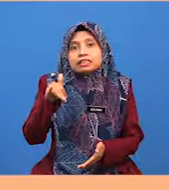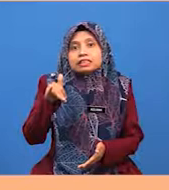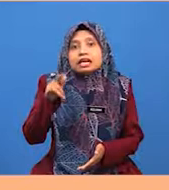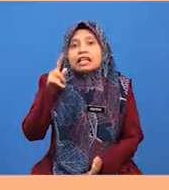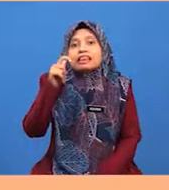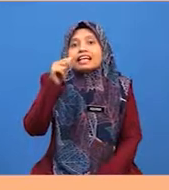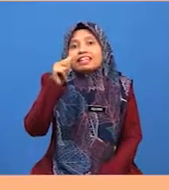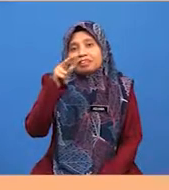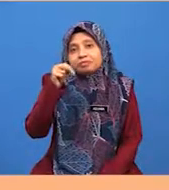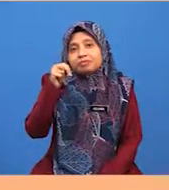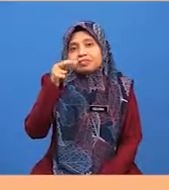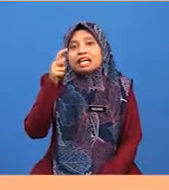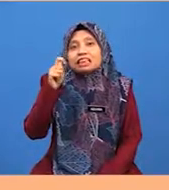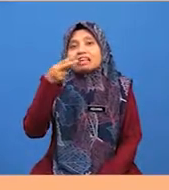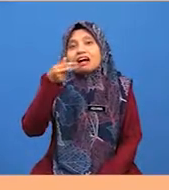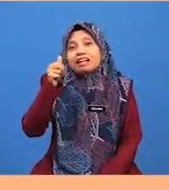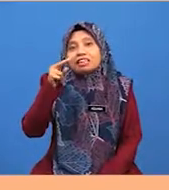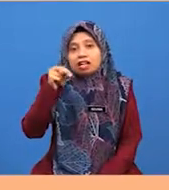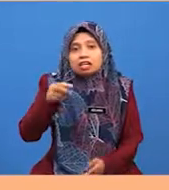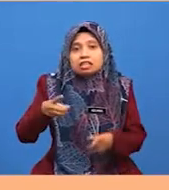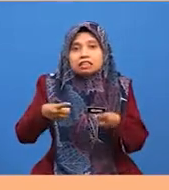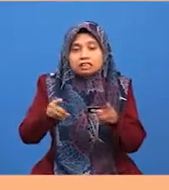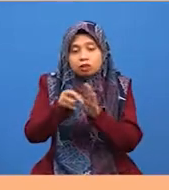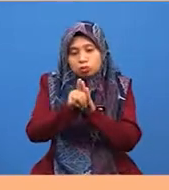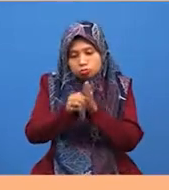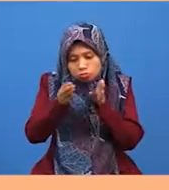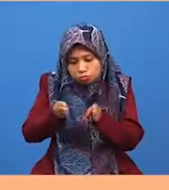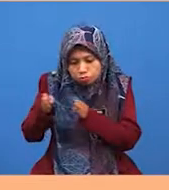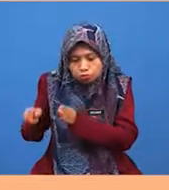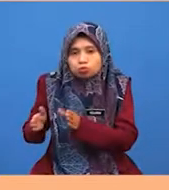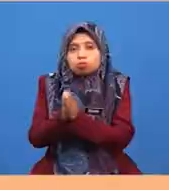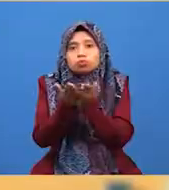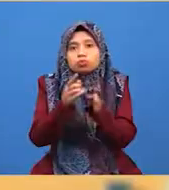Tana menyusun buku di rak buku.